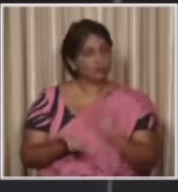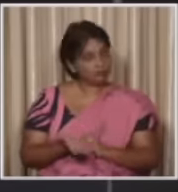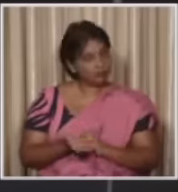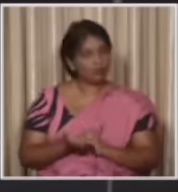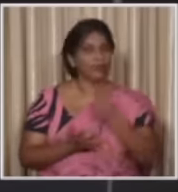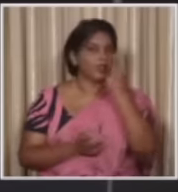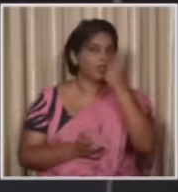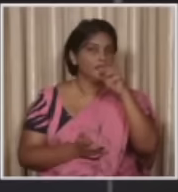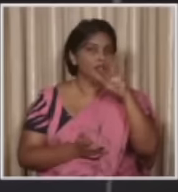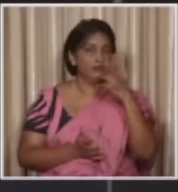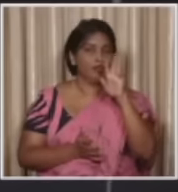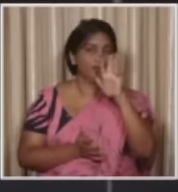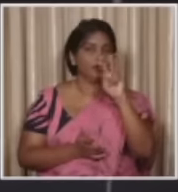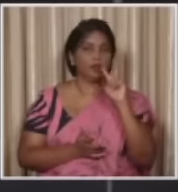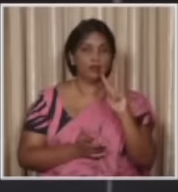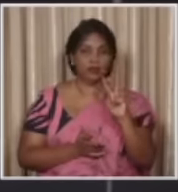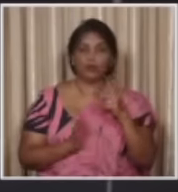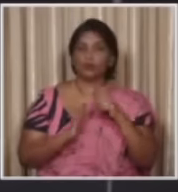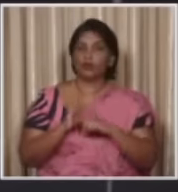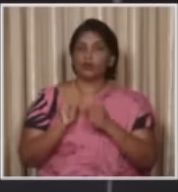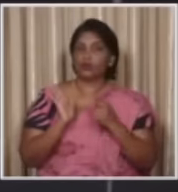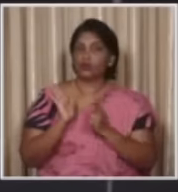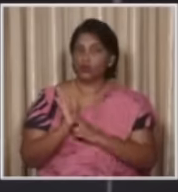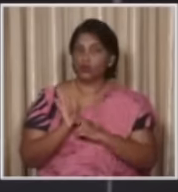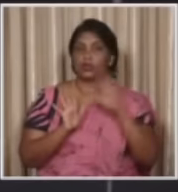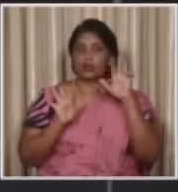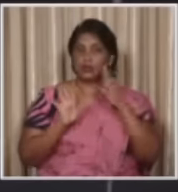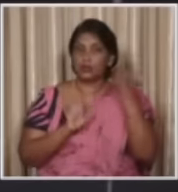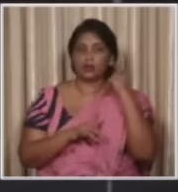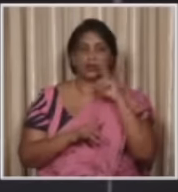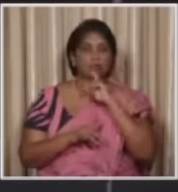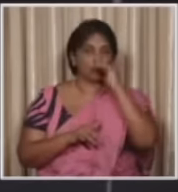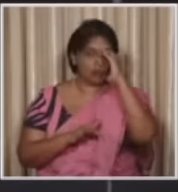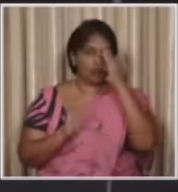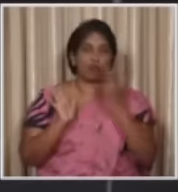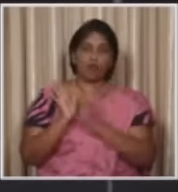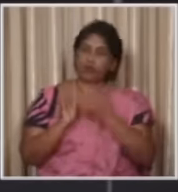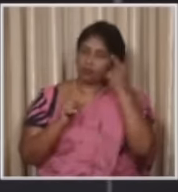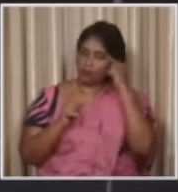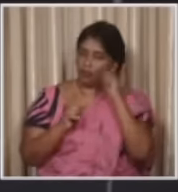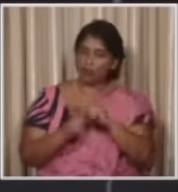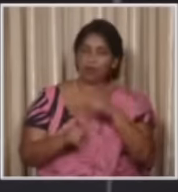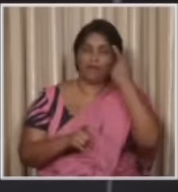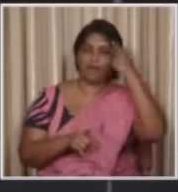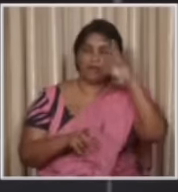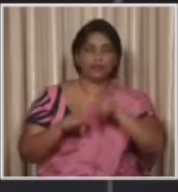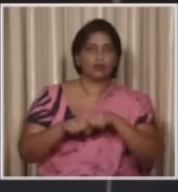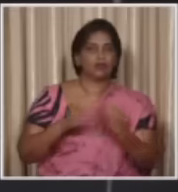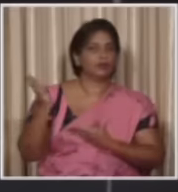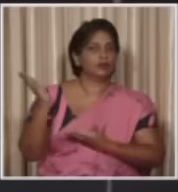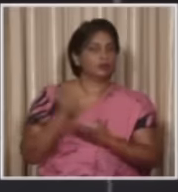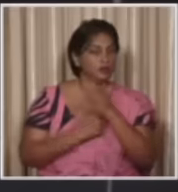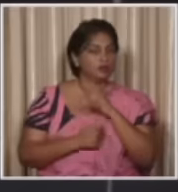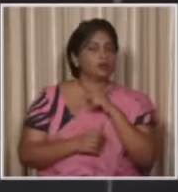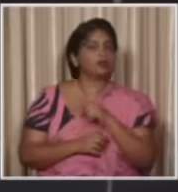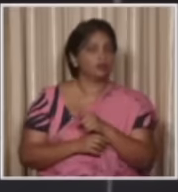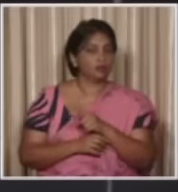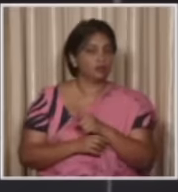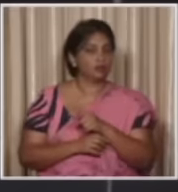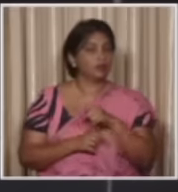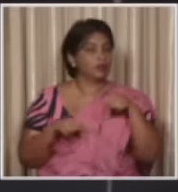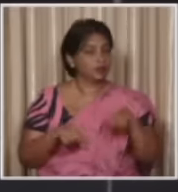නැවතවතාවක් 1992 ජූනි මාසේ 9 වෙනිදා එදා හිටපු කථානායක මොහොමඩ් මැතිතුමාට විරුද්ධව විශ්වාසභංග යෝජනාව ගෙනාව මේ ගෙනල්ල